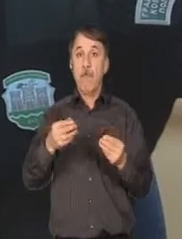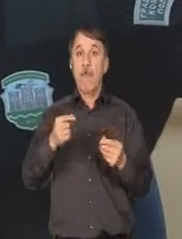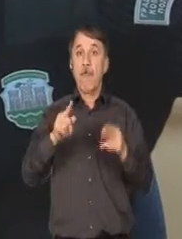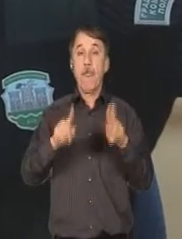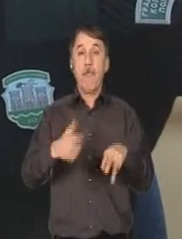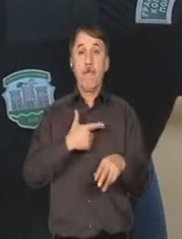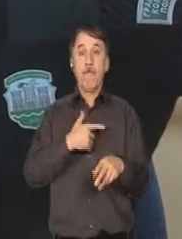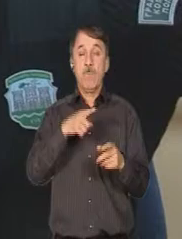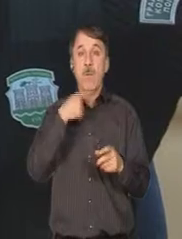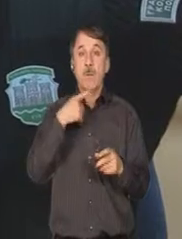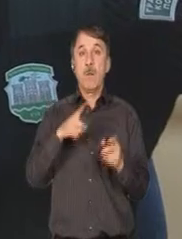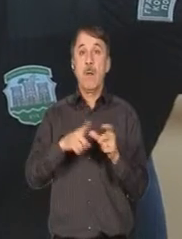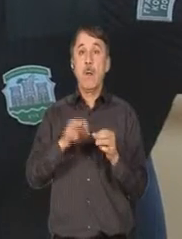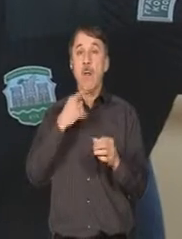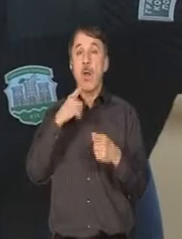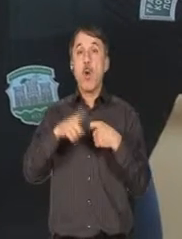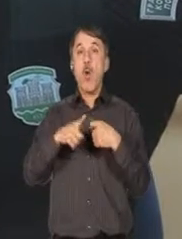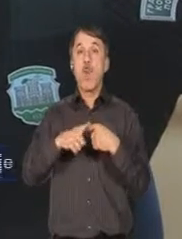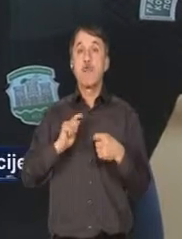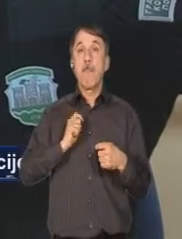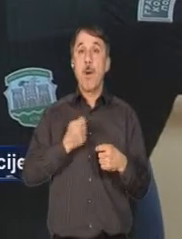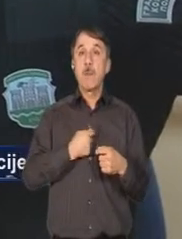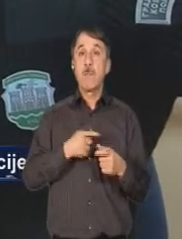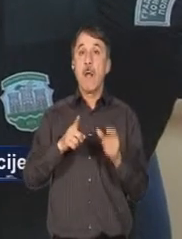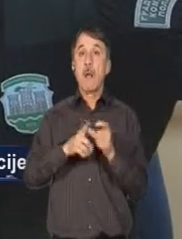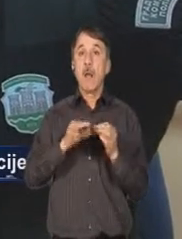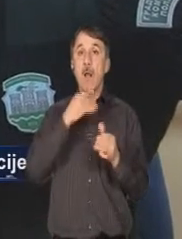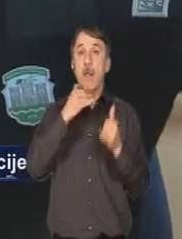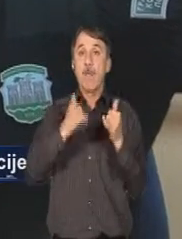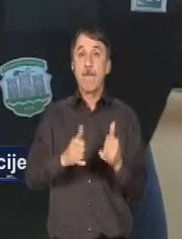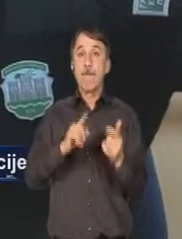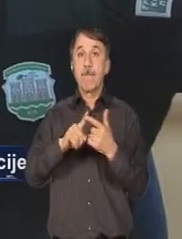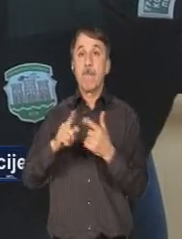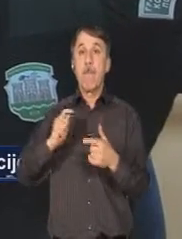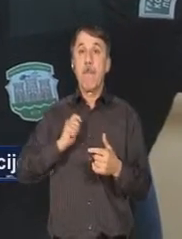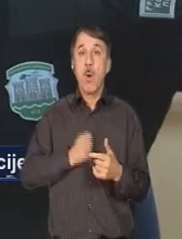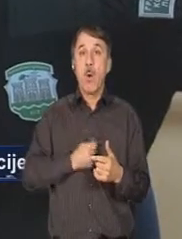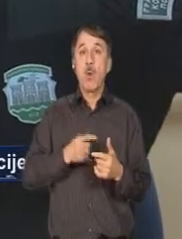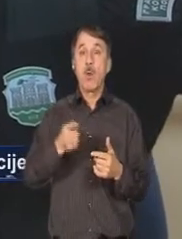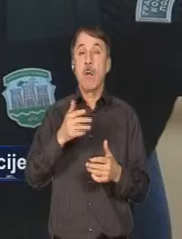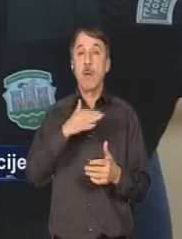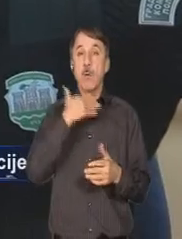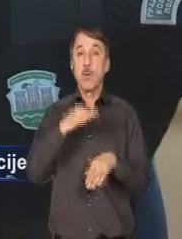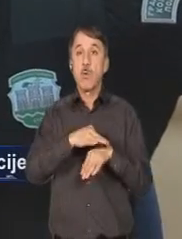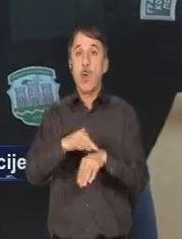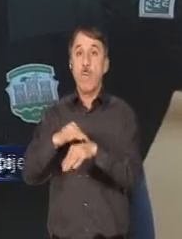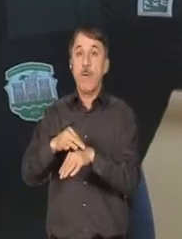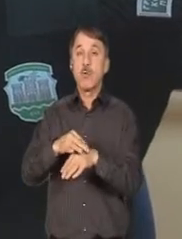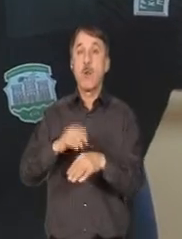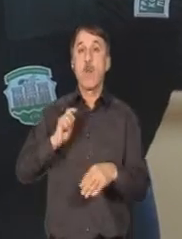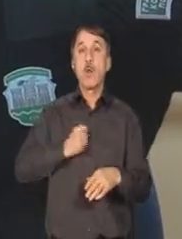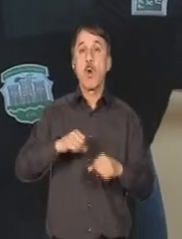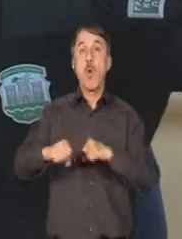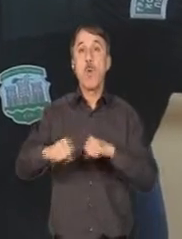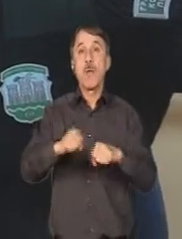kartu ili ne možete da utvrdite identitet, Zakon o komunalnoj policiji daje ovlašćenje komunalnom policajcu da izvrši dovođenje u